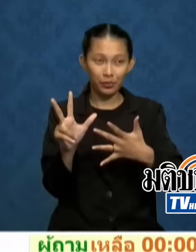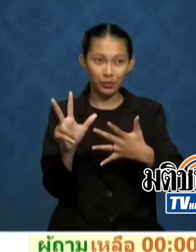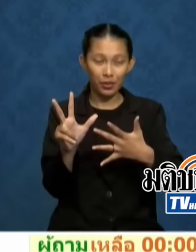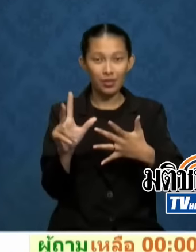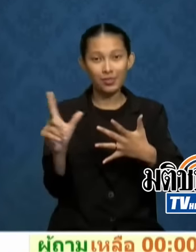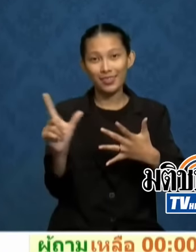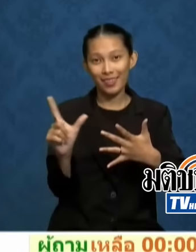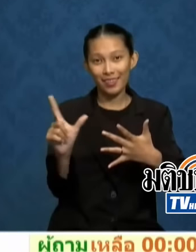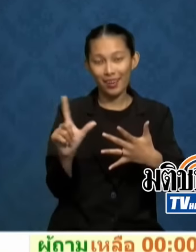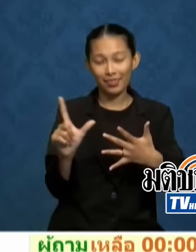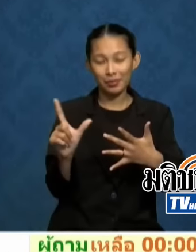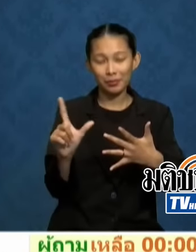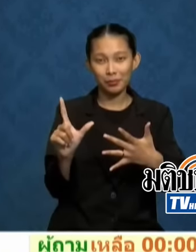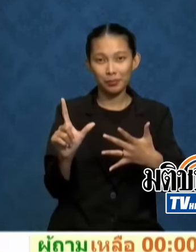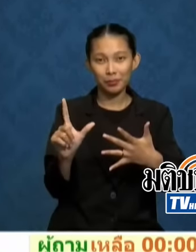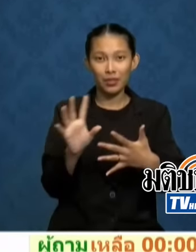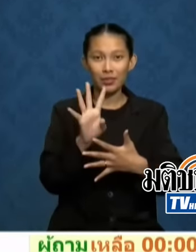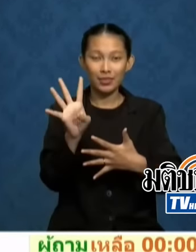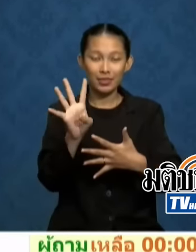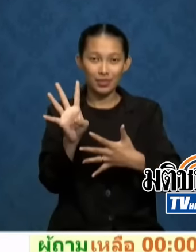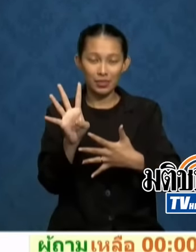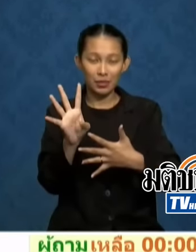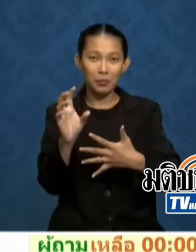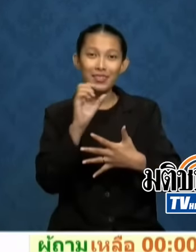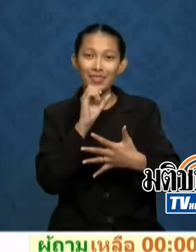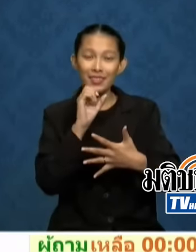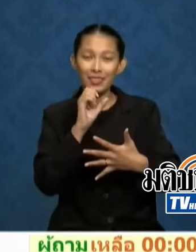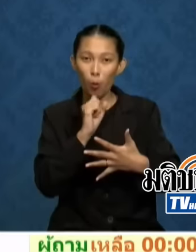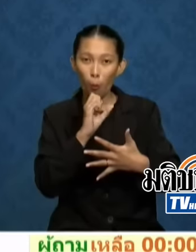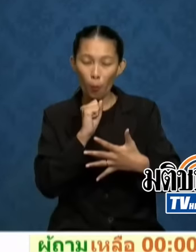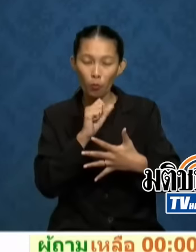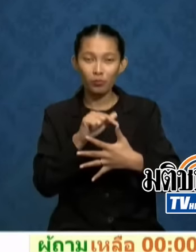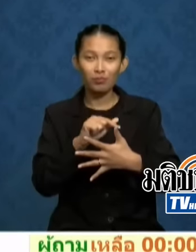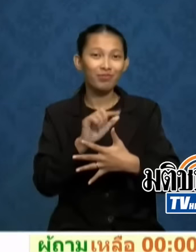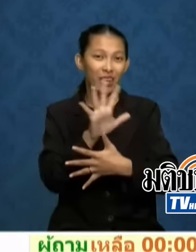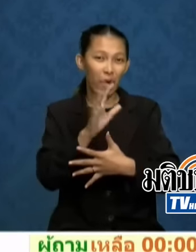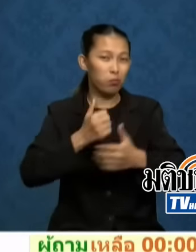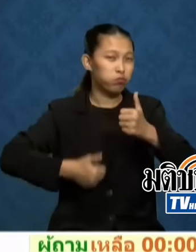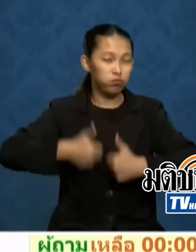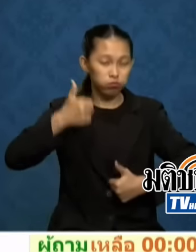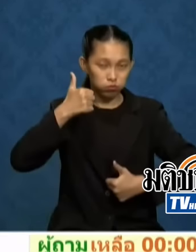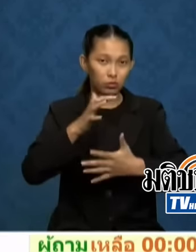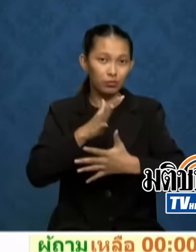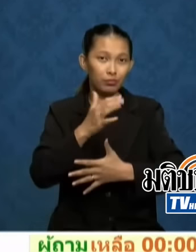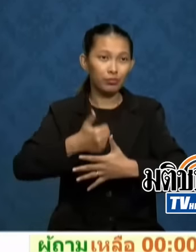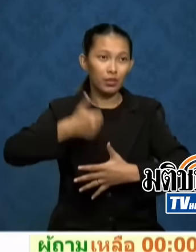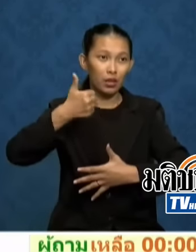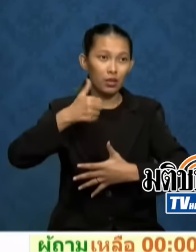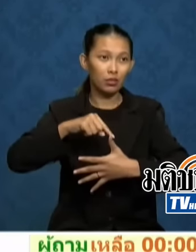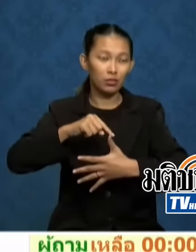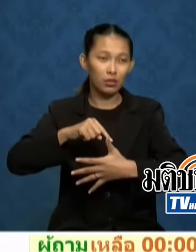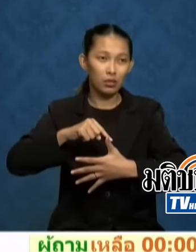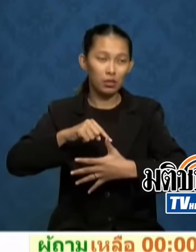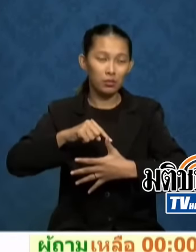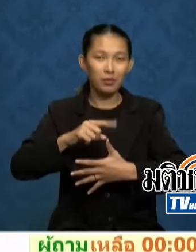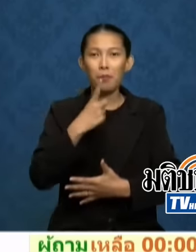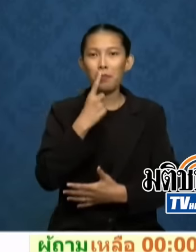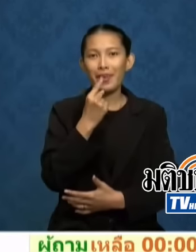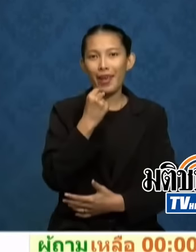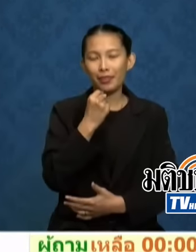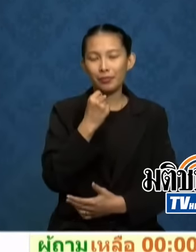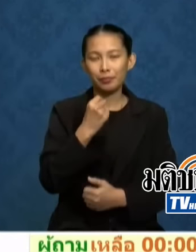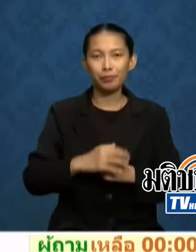ป็นสีเหลืองนะครับแล้วก็ระดับที่4เนี่ยเป็นสีส้มแล้วก็ระดับสูงสุดนะครับก็เป็นระดับสีแดง